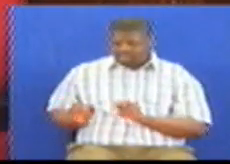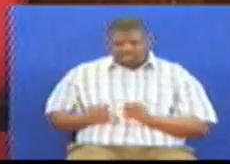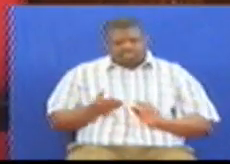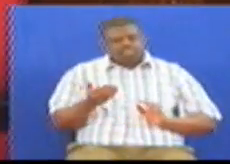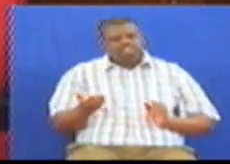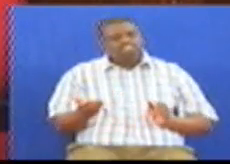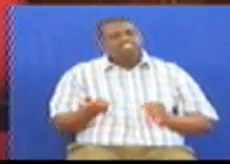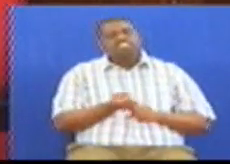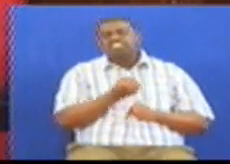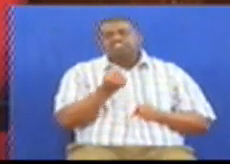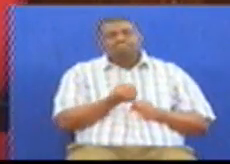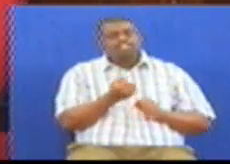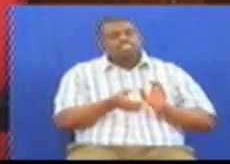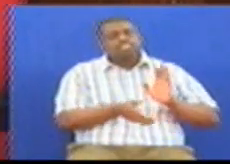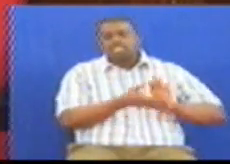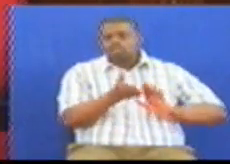maeneo mengi